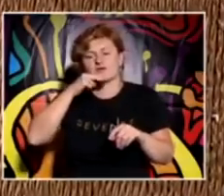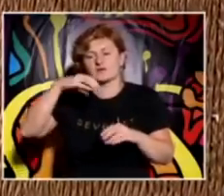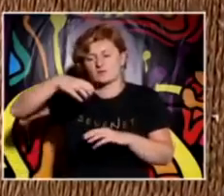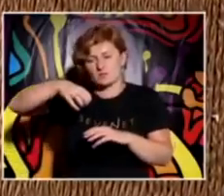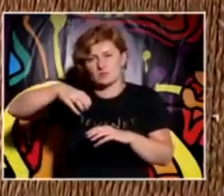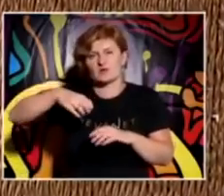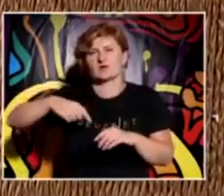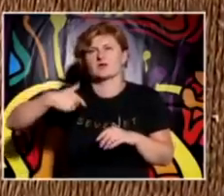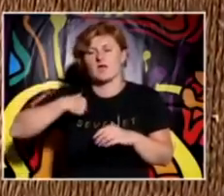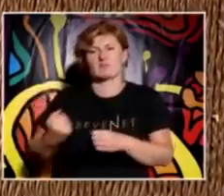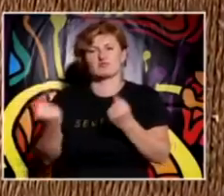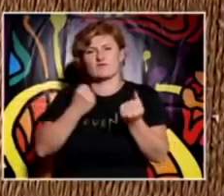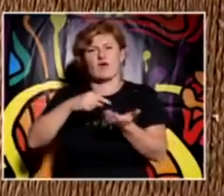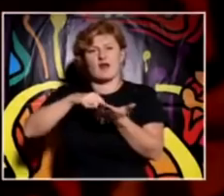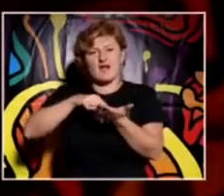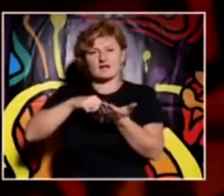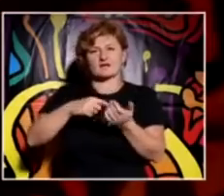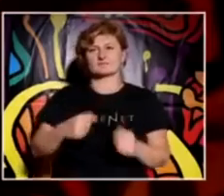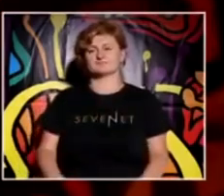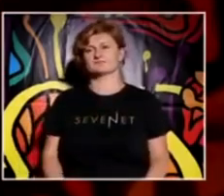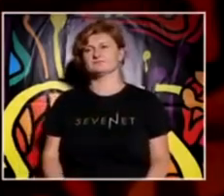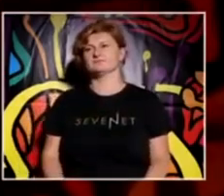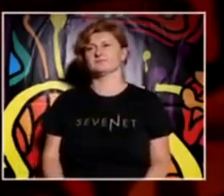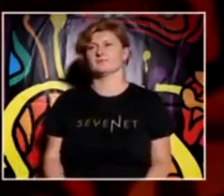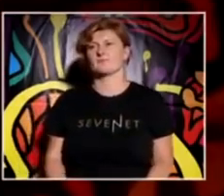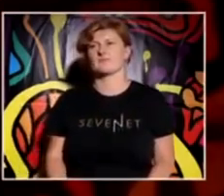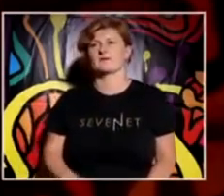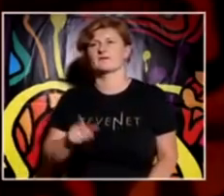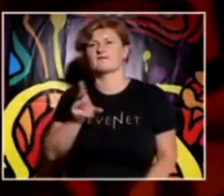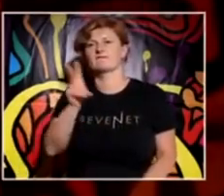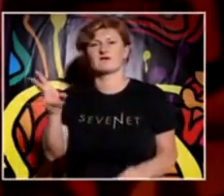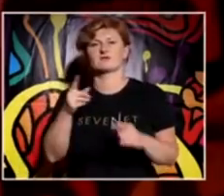więc... Ania, Artur, wasze spotkanie, króciutko?